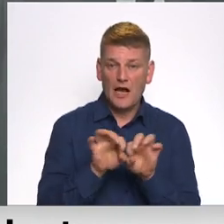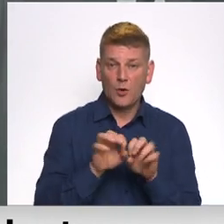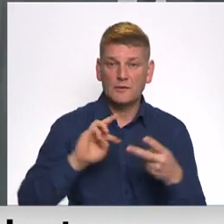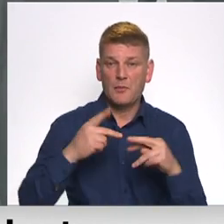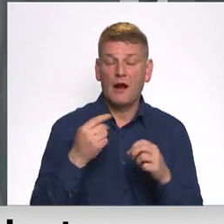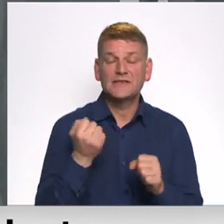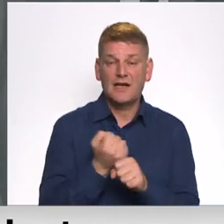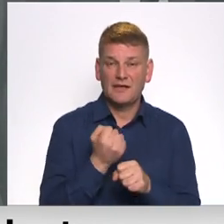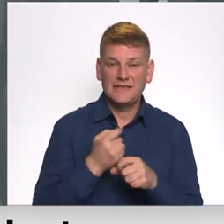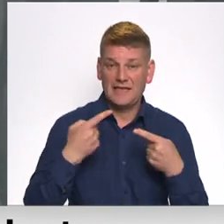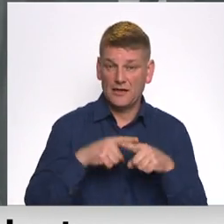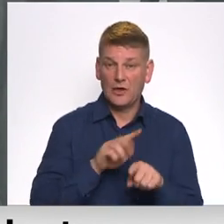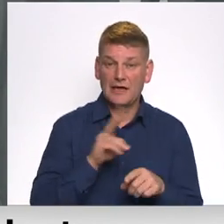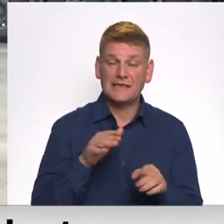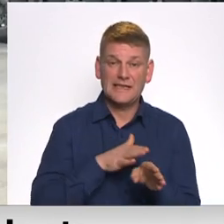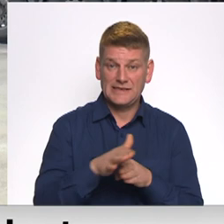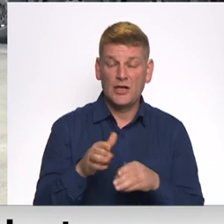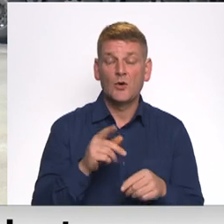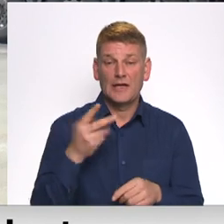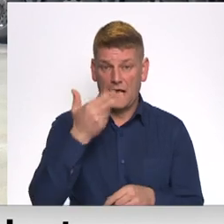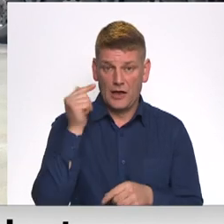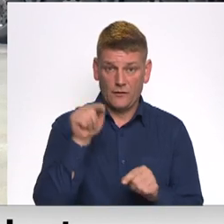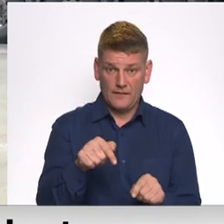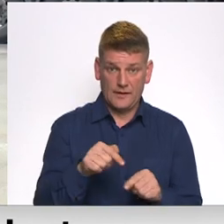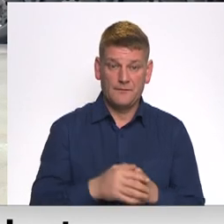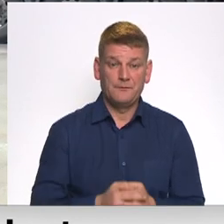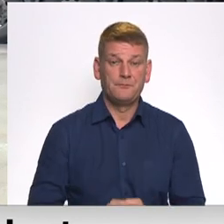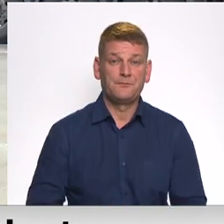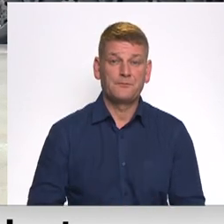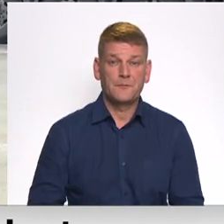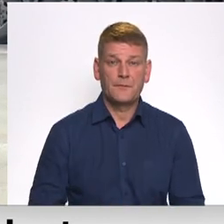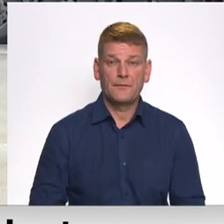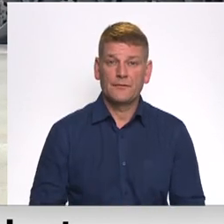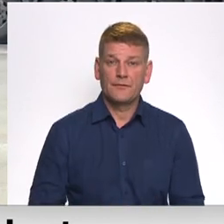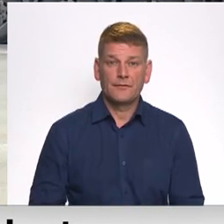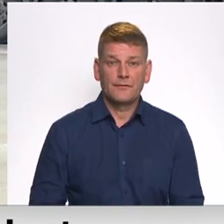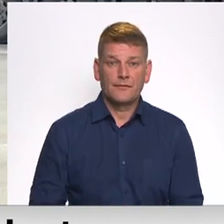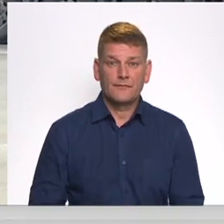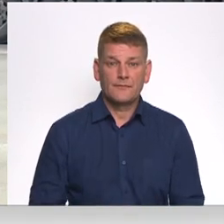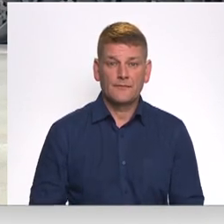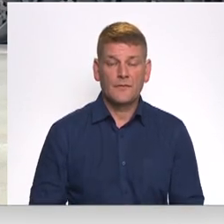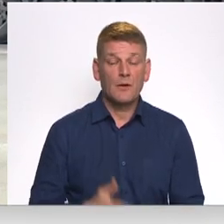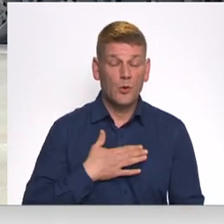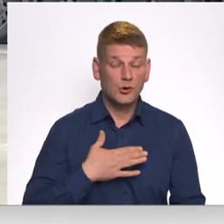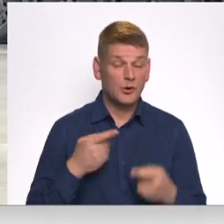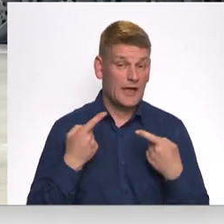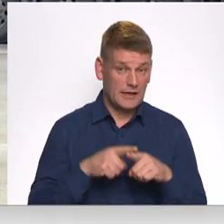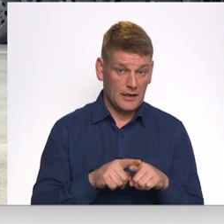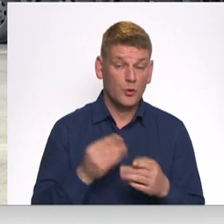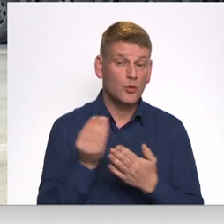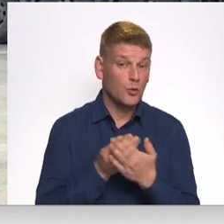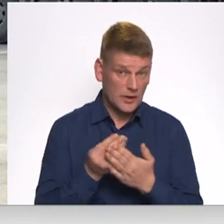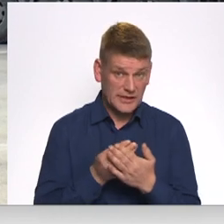pārstrādes tehnoloģiju, kas īstenot Lietuvā. Наша технология несёт под собой глубокую переработку. Mūsu tehnoloģija